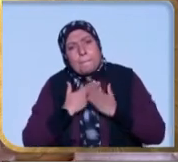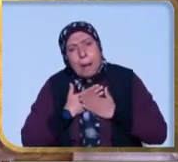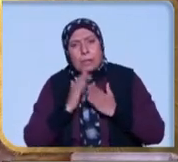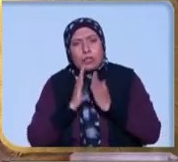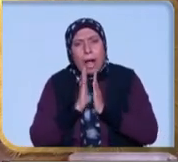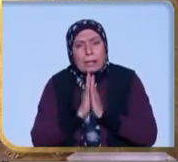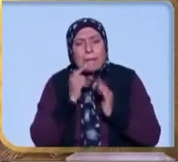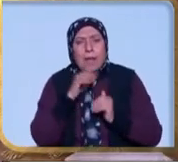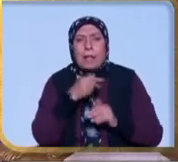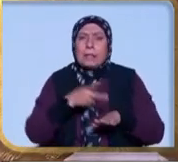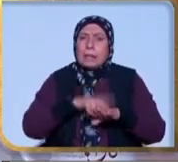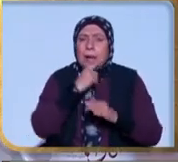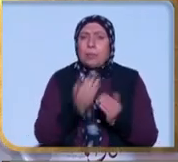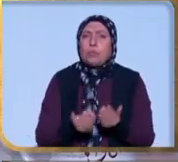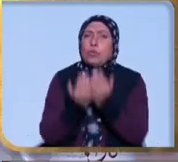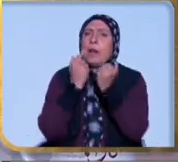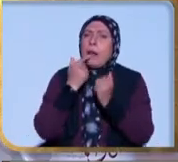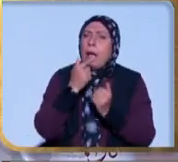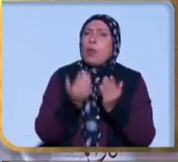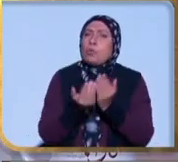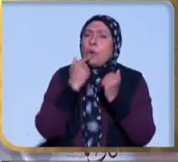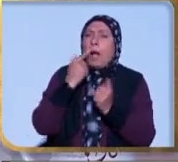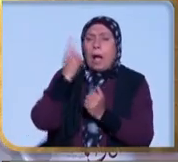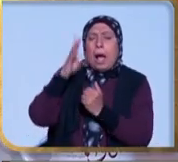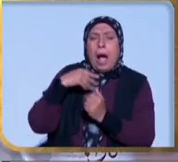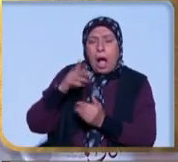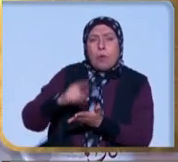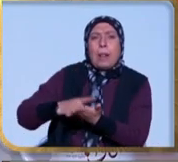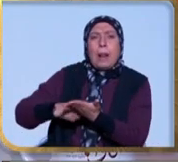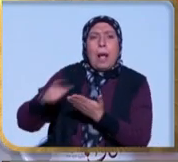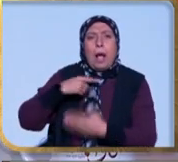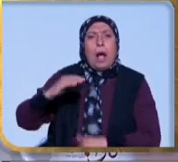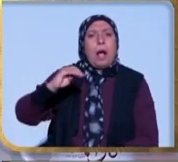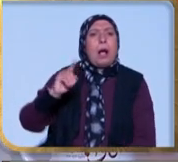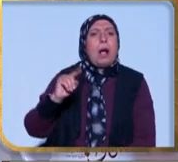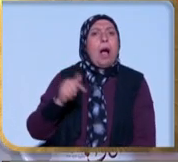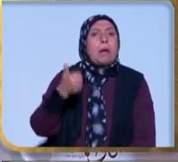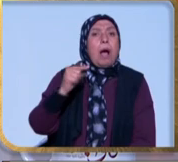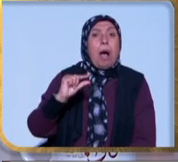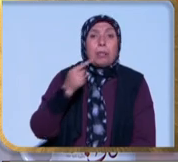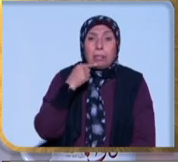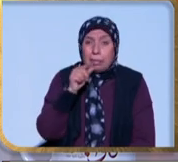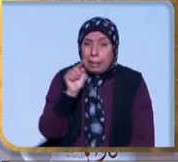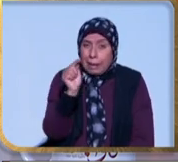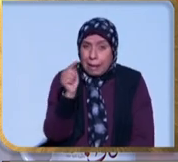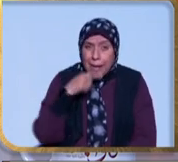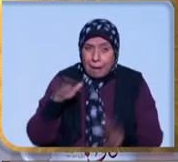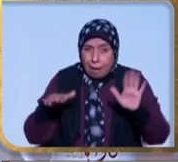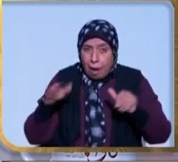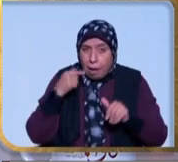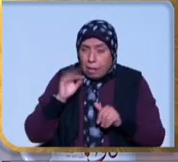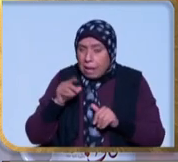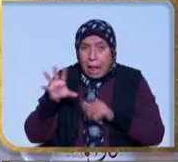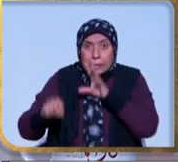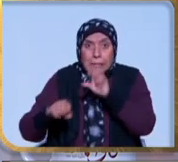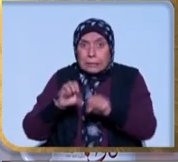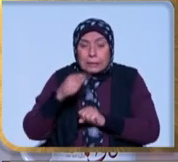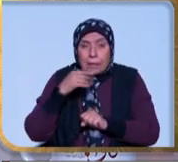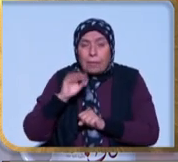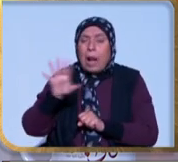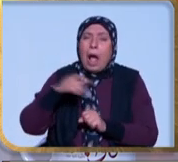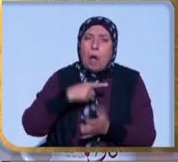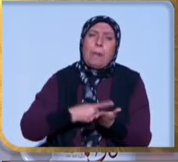معك بني إسرائيل، وطلبوا منه بس انت ادعي إنه ربك بإنه يكشف الإيه الجراد